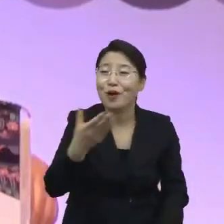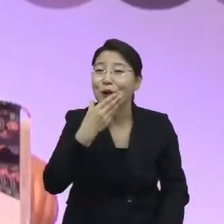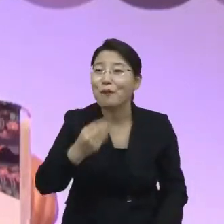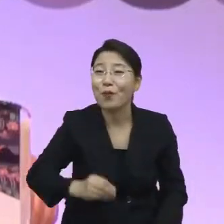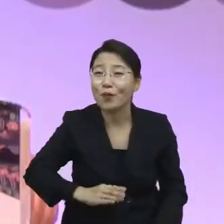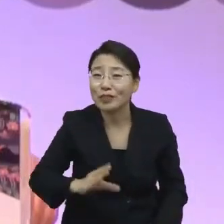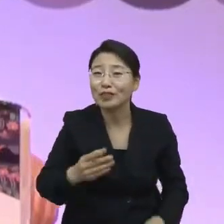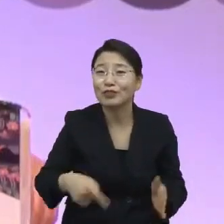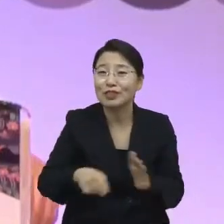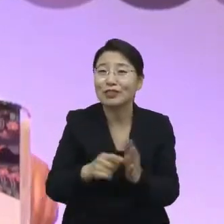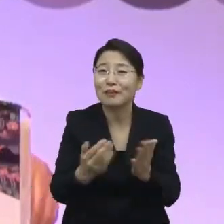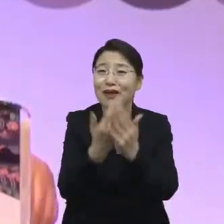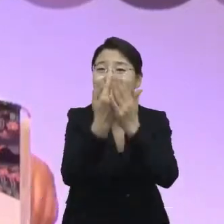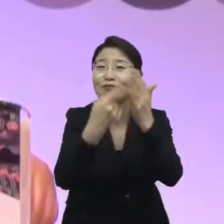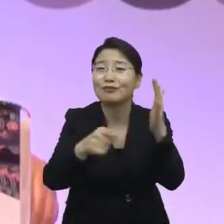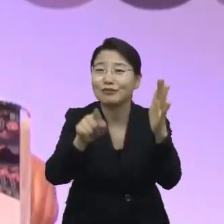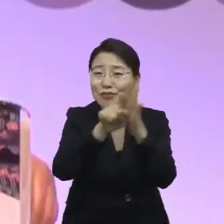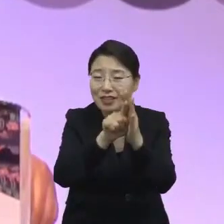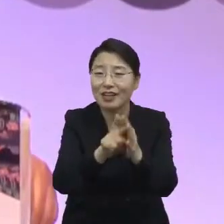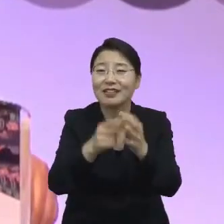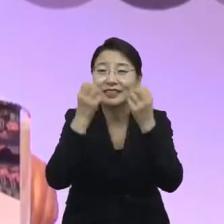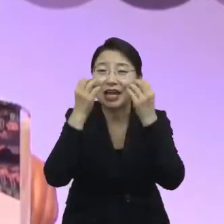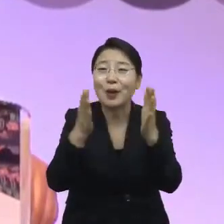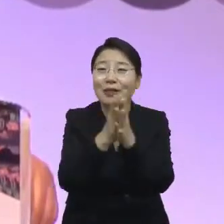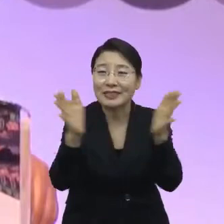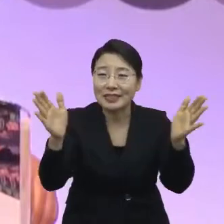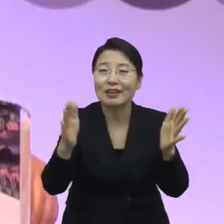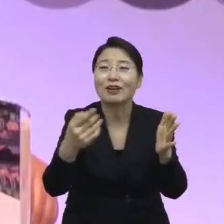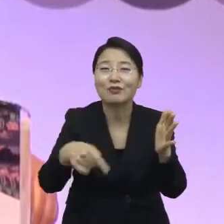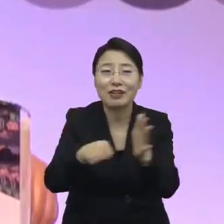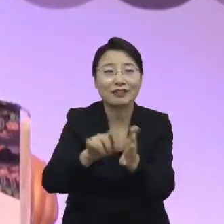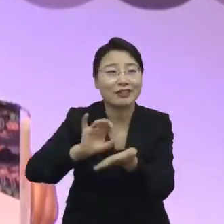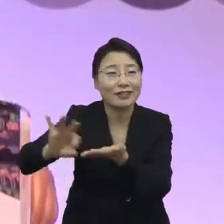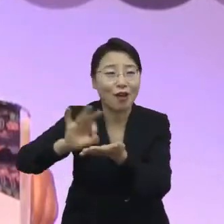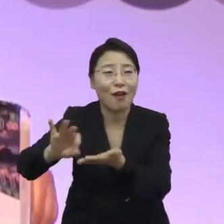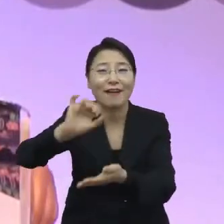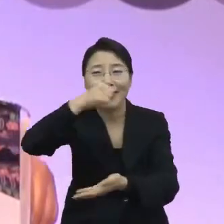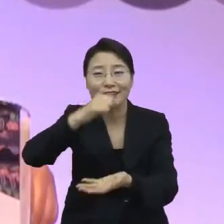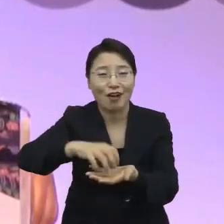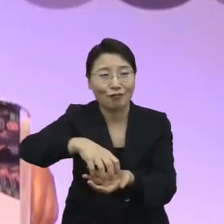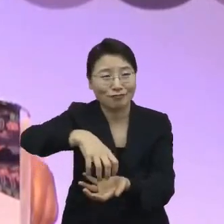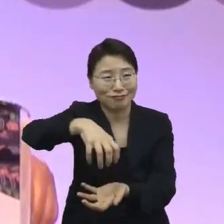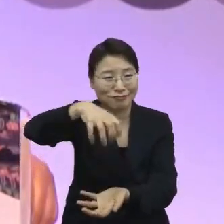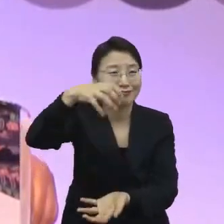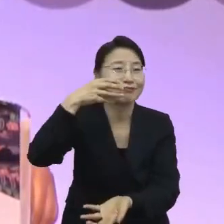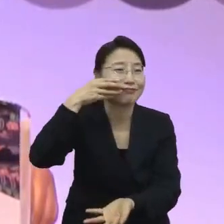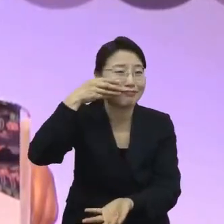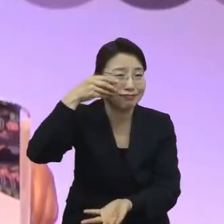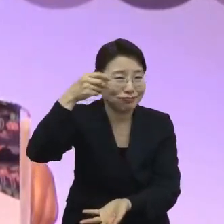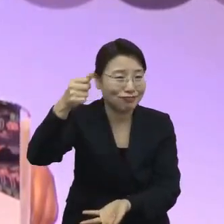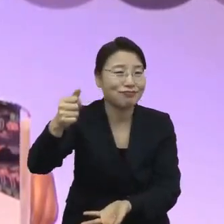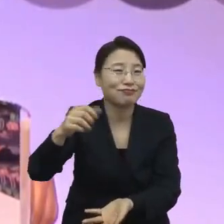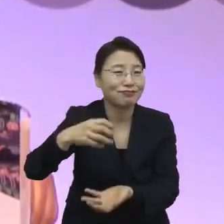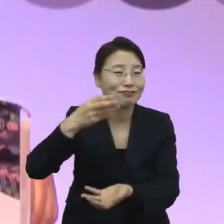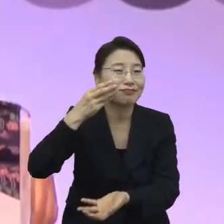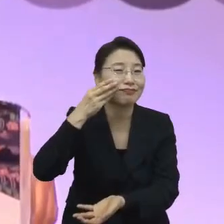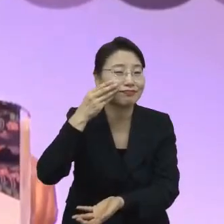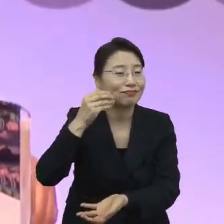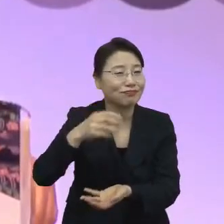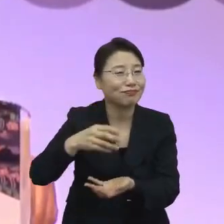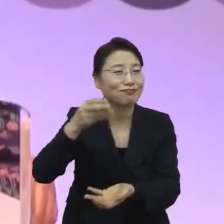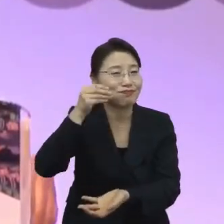위해서 발전을 위해서 새로운 시대를 위해서 쓸 수 있는 돈들이 많아집니다. 오세훈 시장님 얼굴이